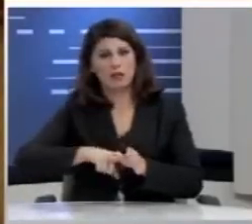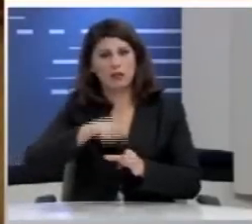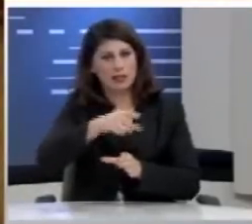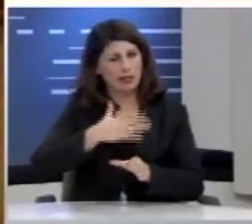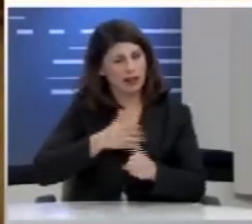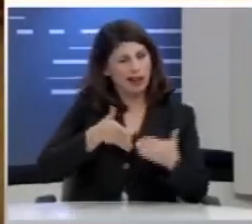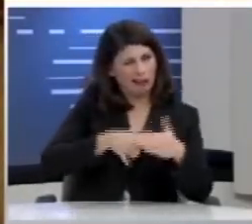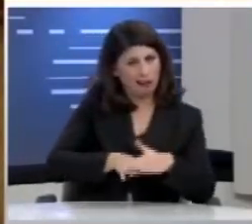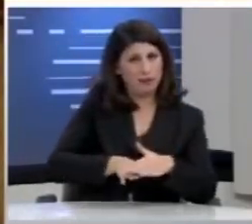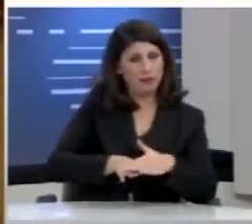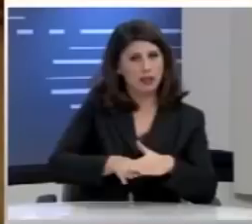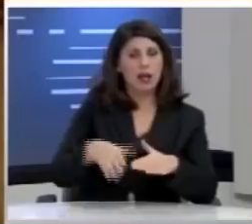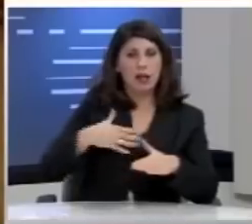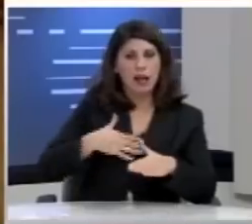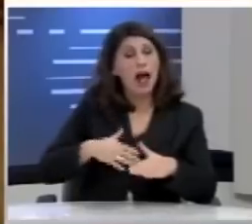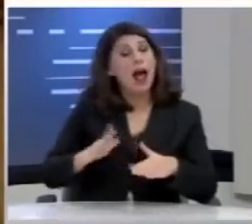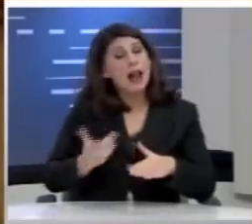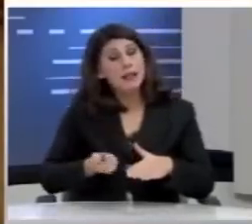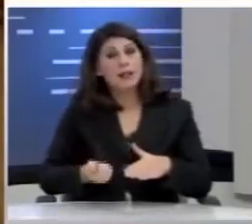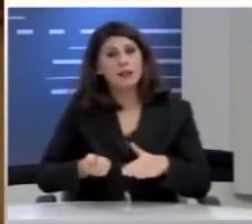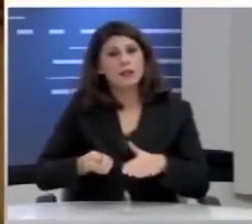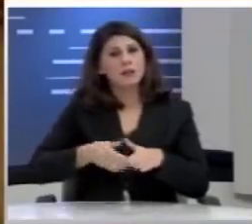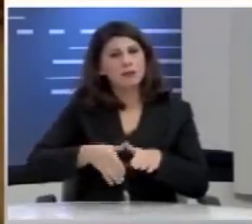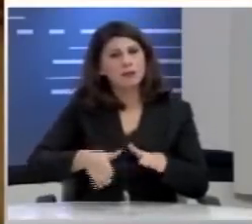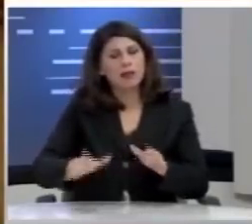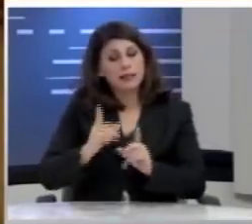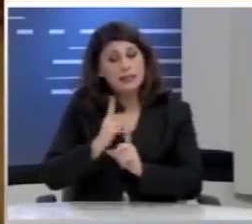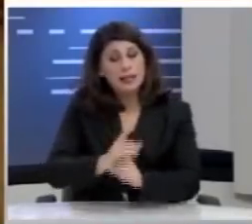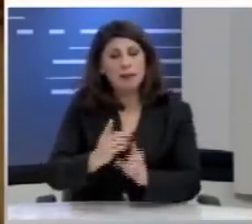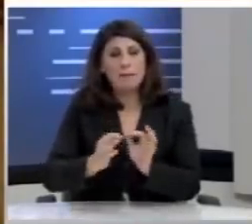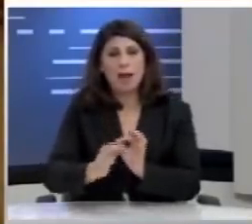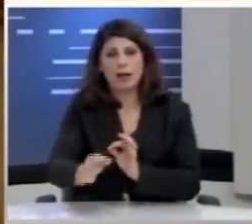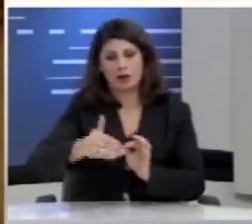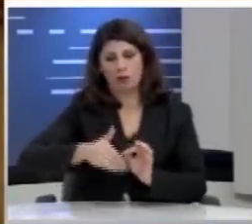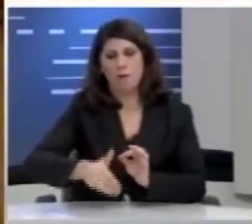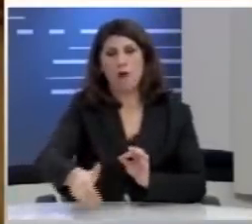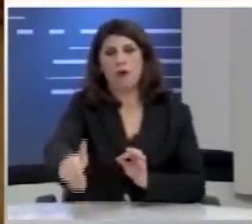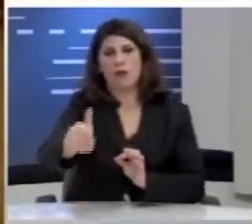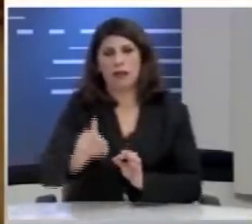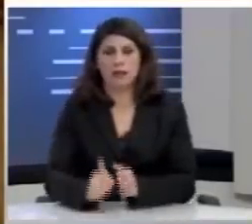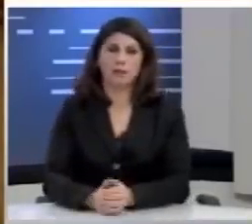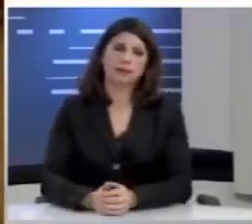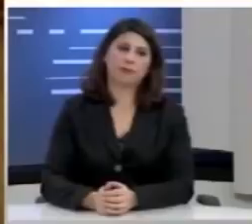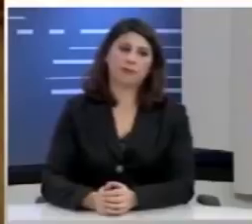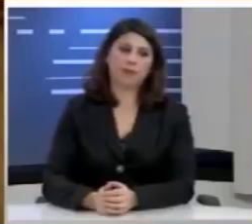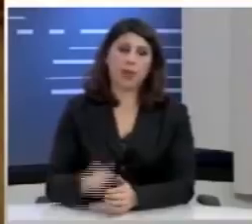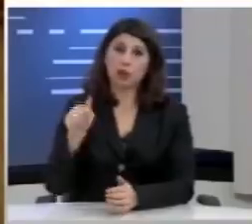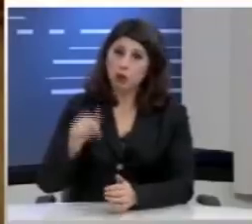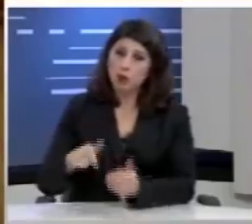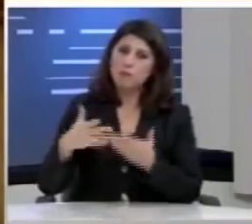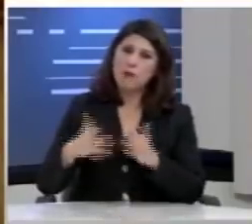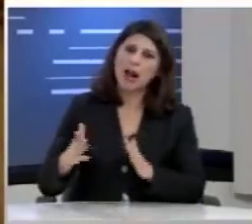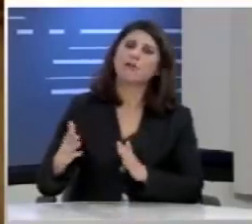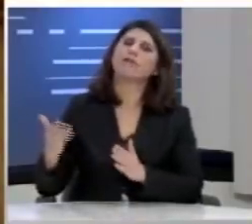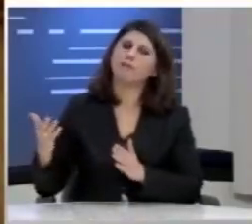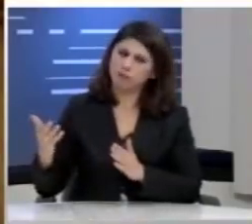το κρύψετε, για την προώθηση συγκεκριμένων μέτρων το επόμενο διάστημα. Και ήδη